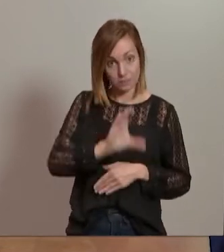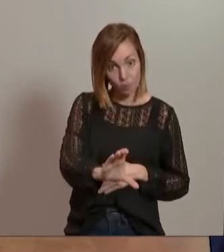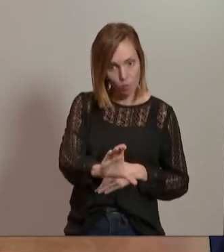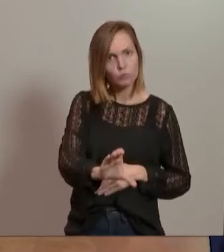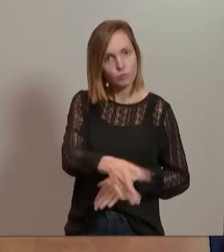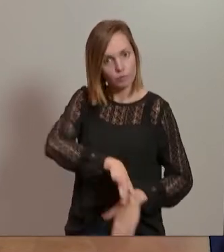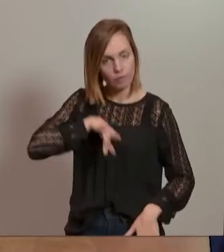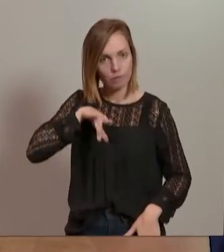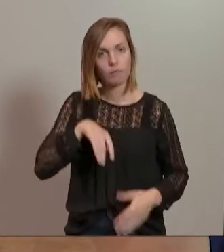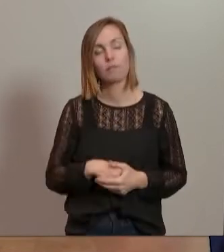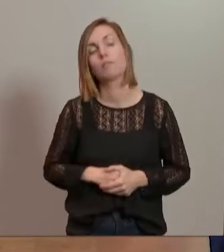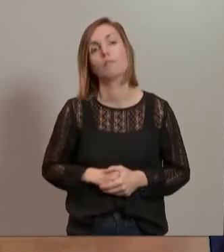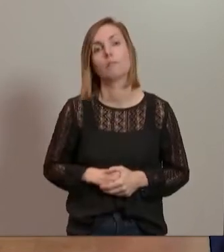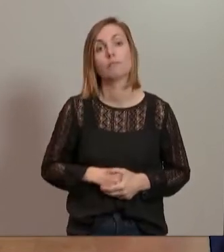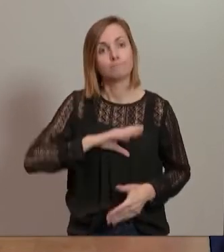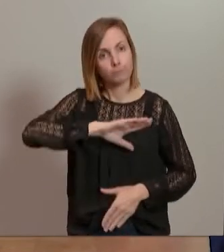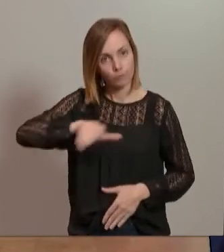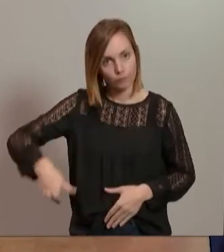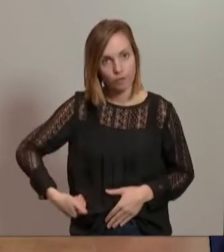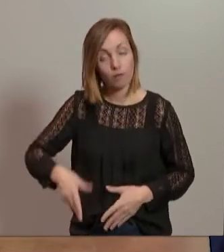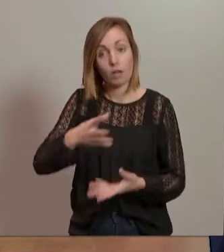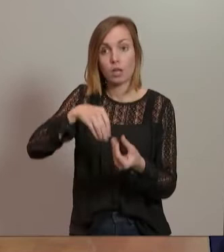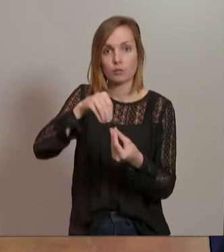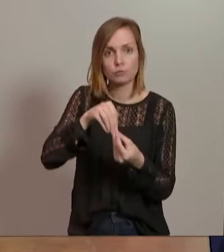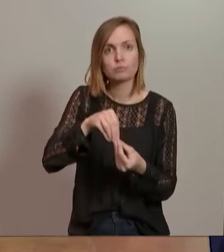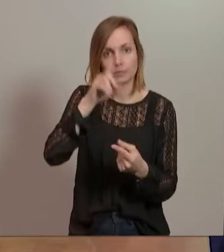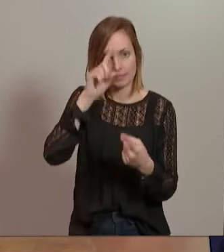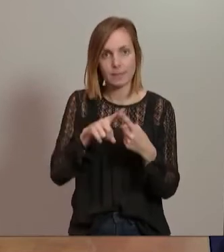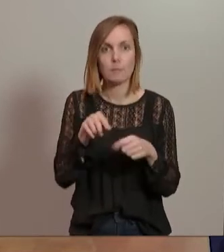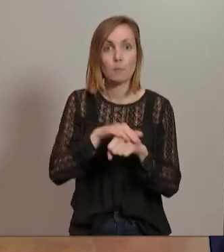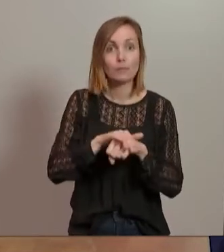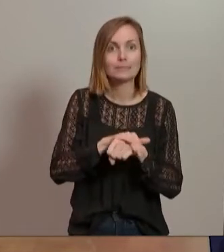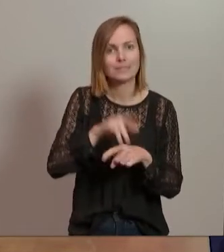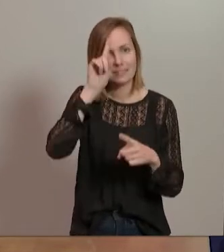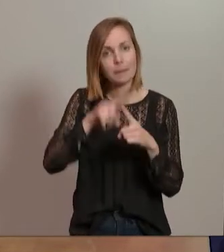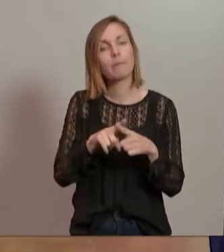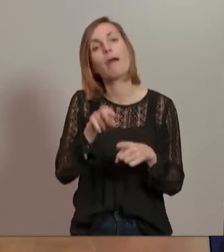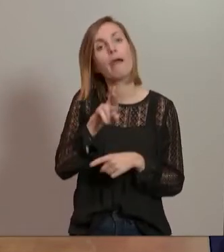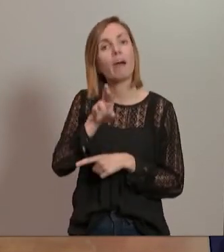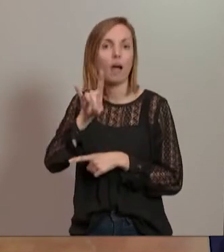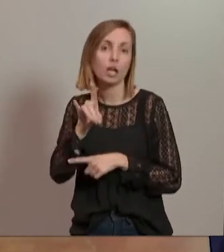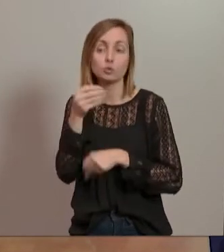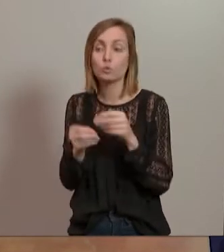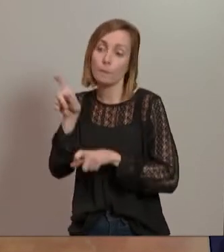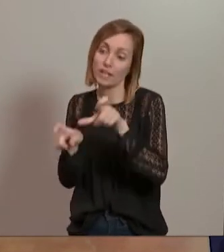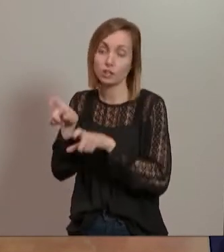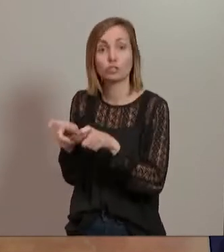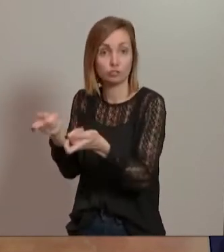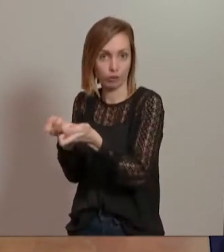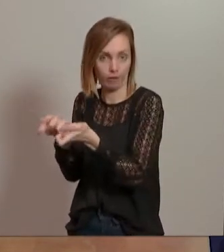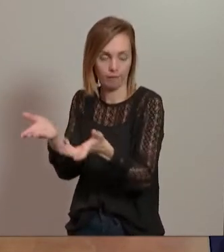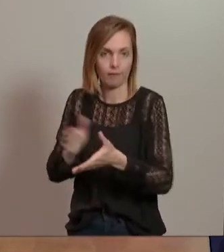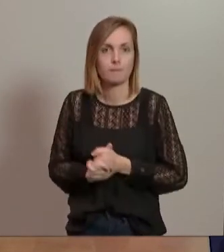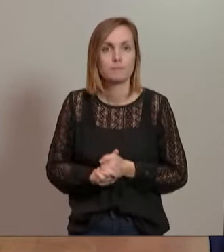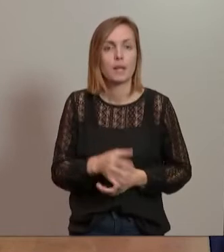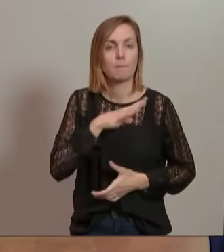fiers. Pour finir, j'ajouterai un mot sur la politique conduite en matière de ressources humaines ou de gestion de personnel.